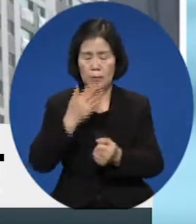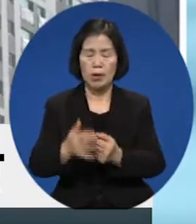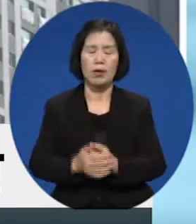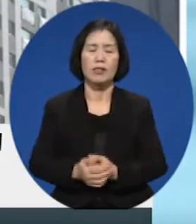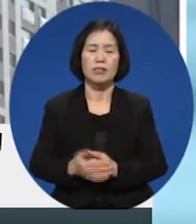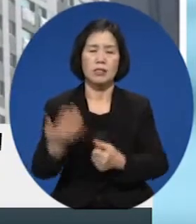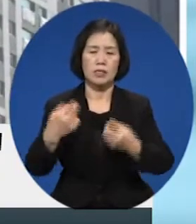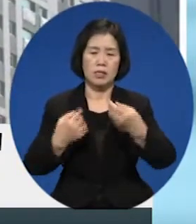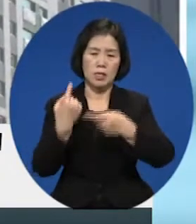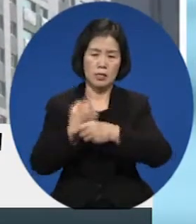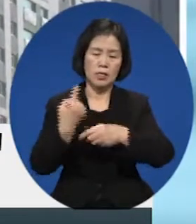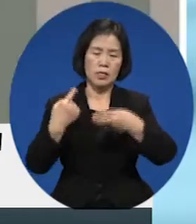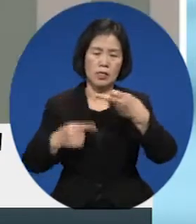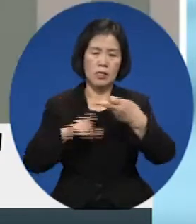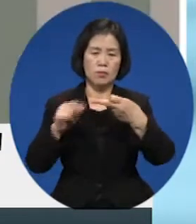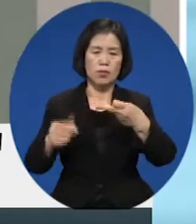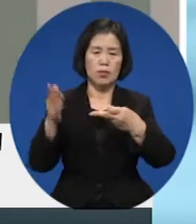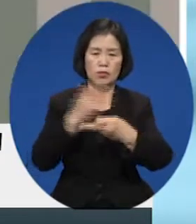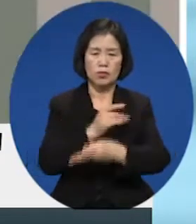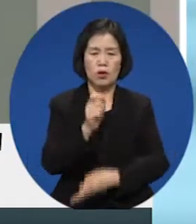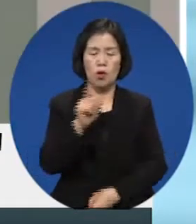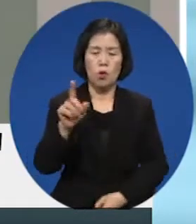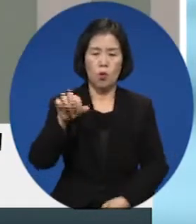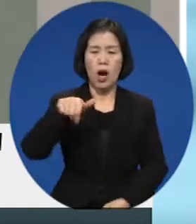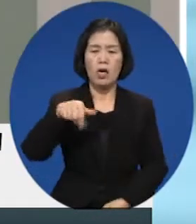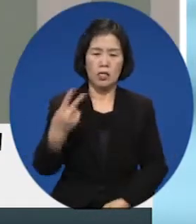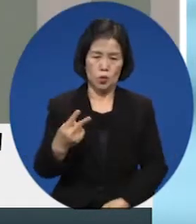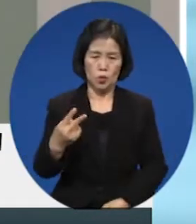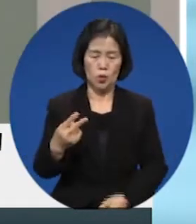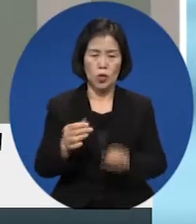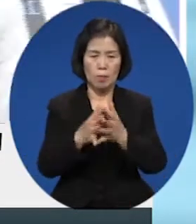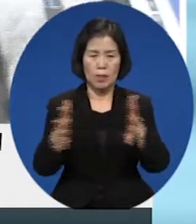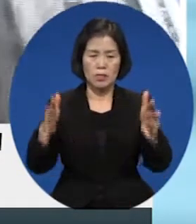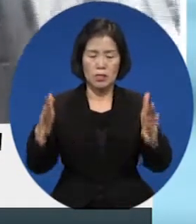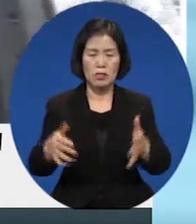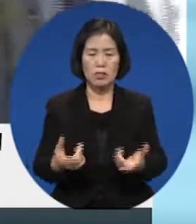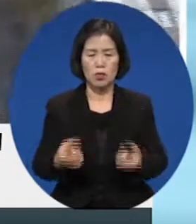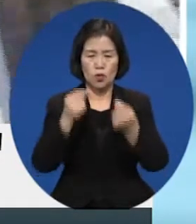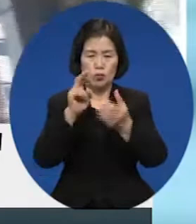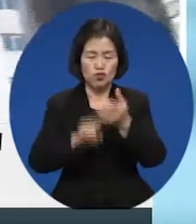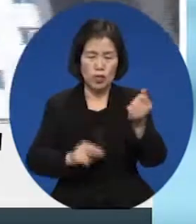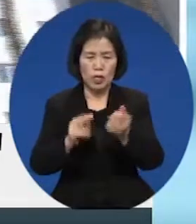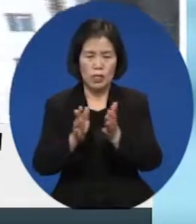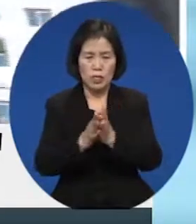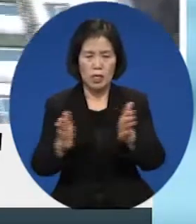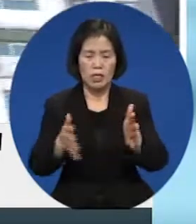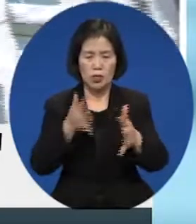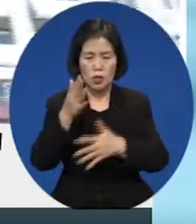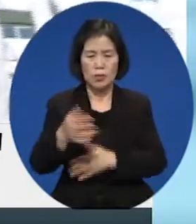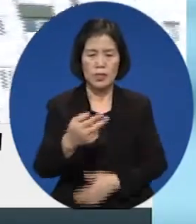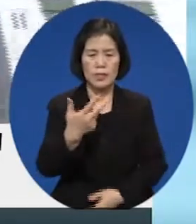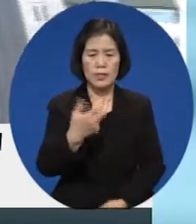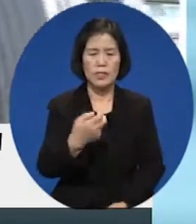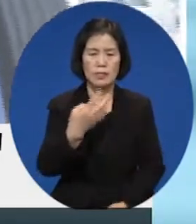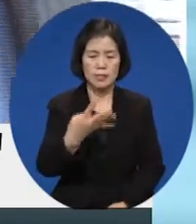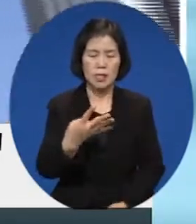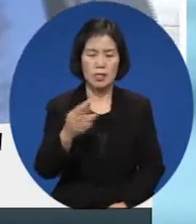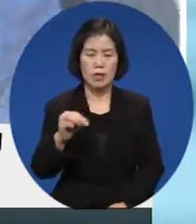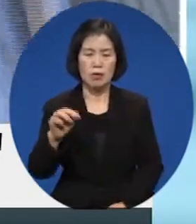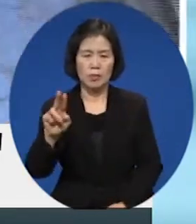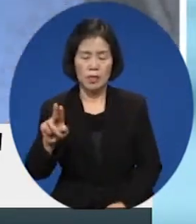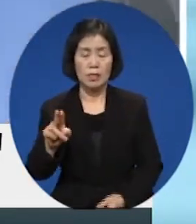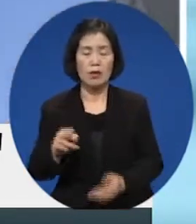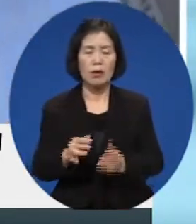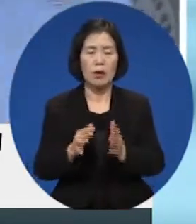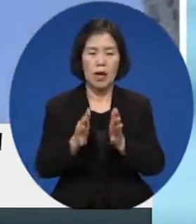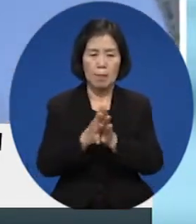12월부터 광교에 1 그 단지에서 조기 분양이 시작됐는데 전용면적 74 제곱미터 아파트